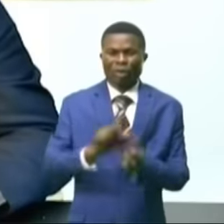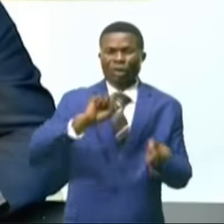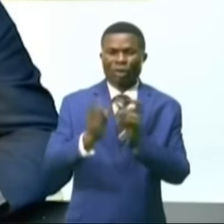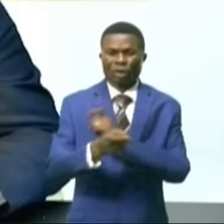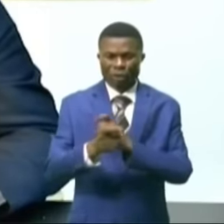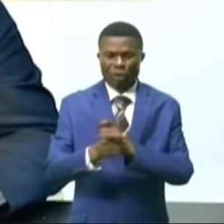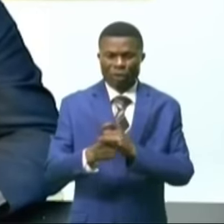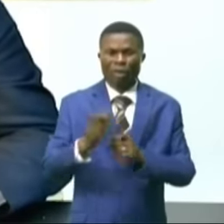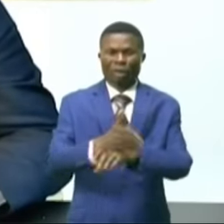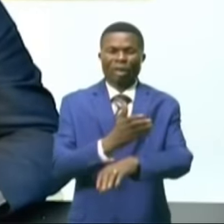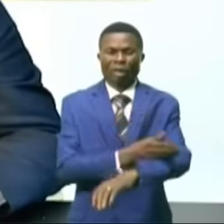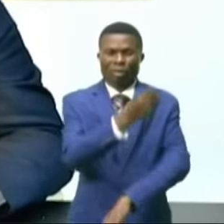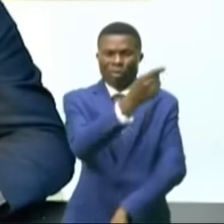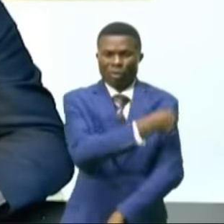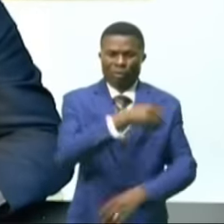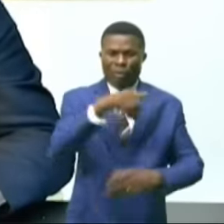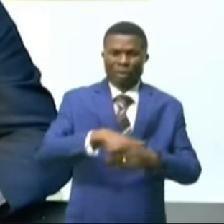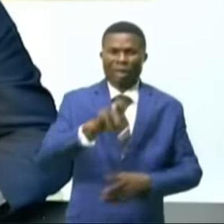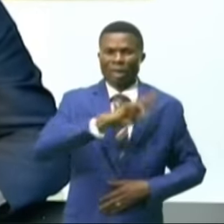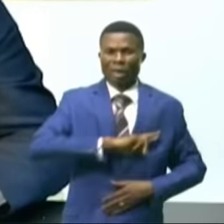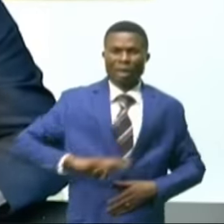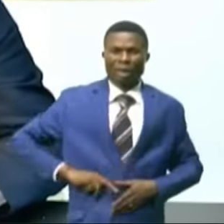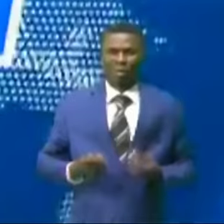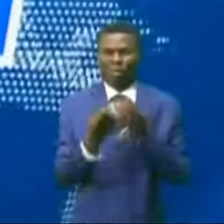vaccination en République démocratique du Congo.